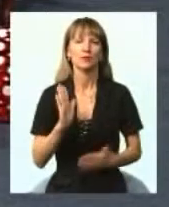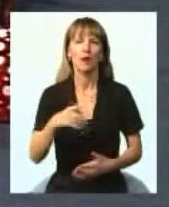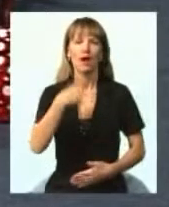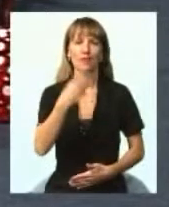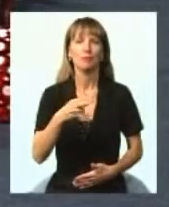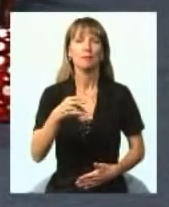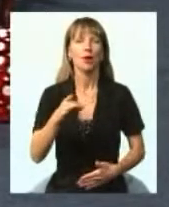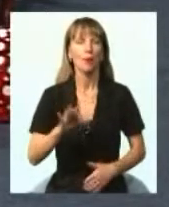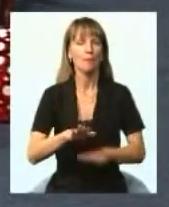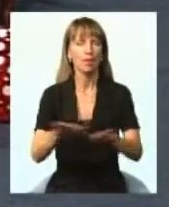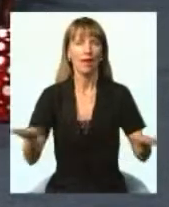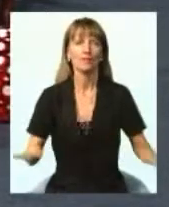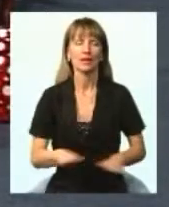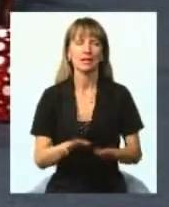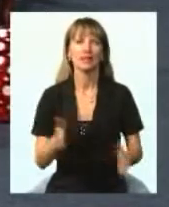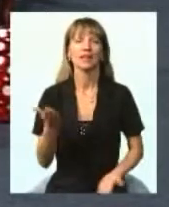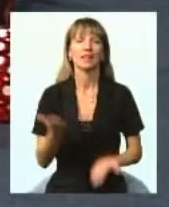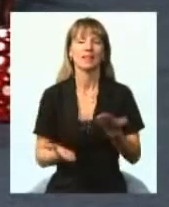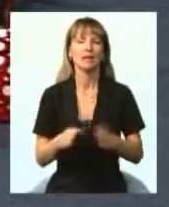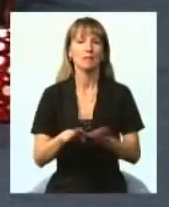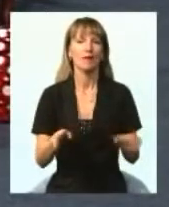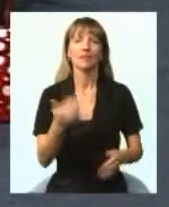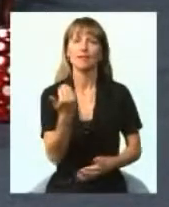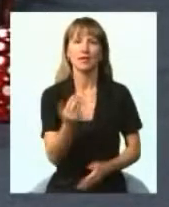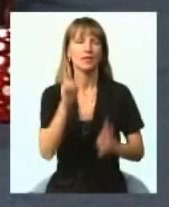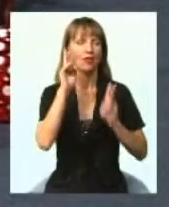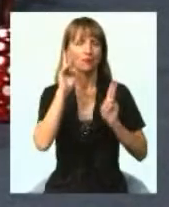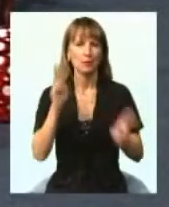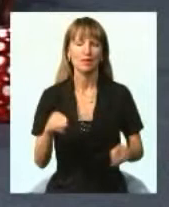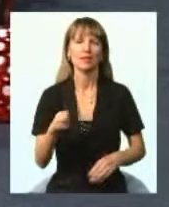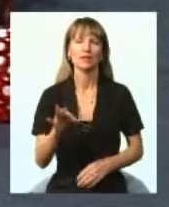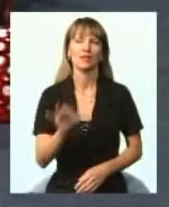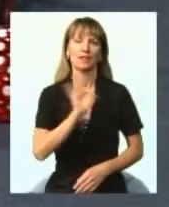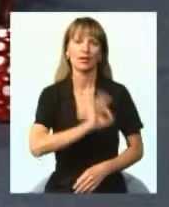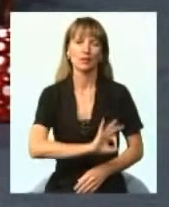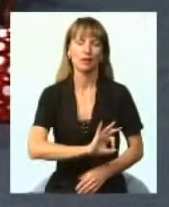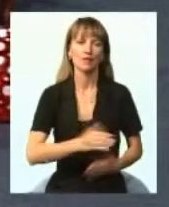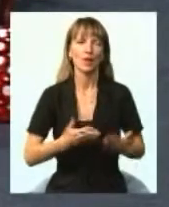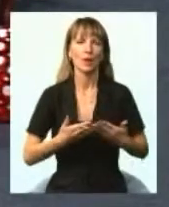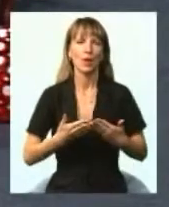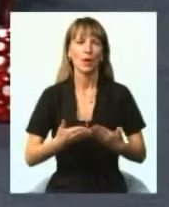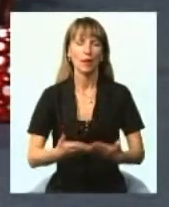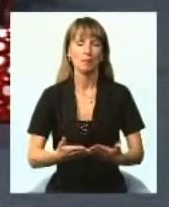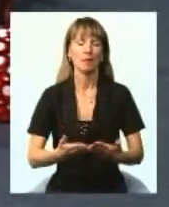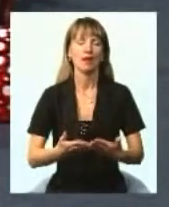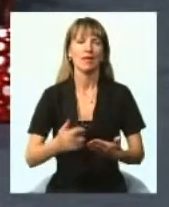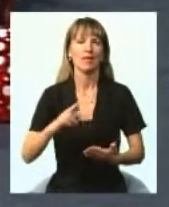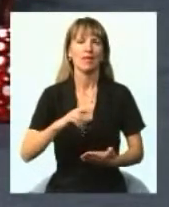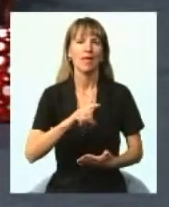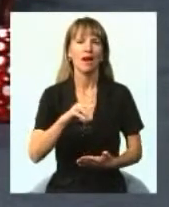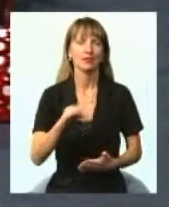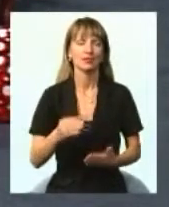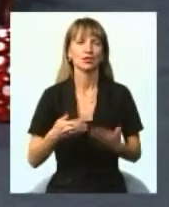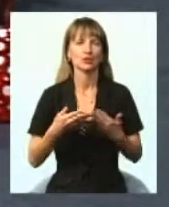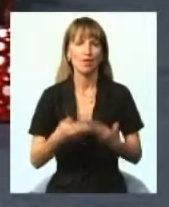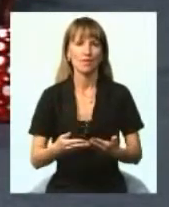говорити саме про плавання. А якщо навіть плавати ви не вмієте, то використовуйте кораблі, яхти,